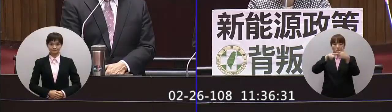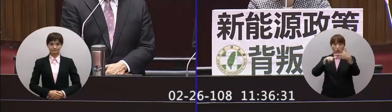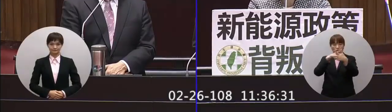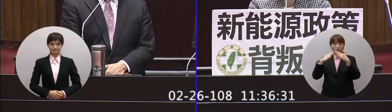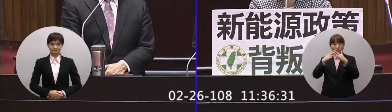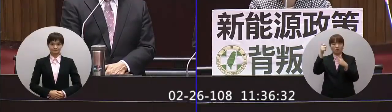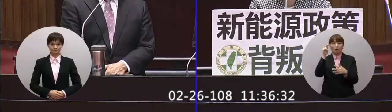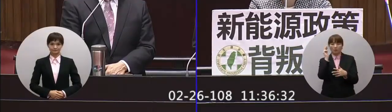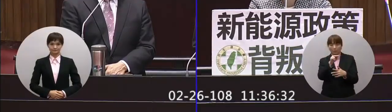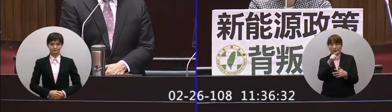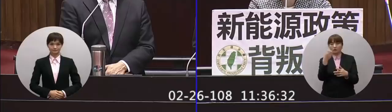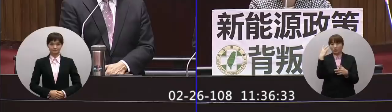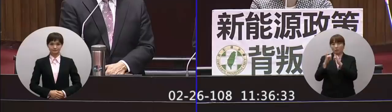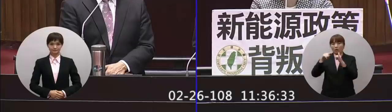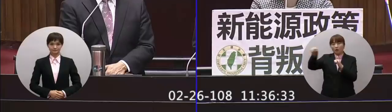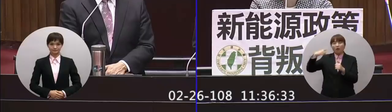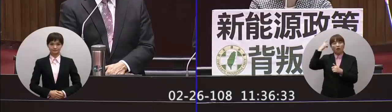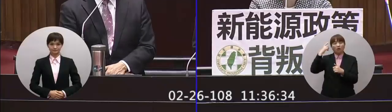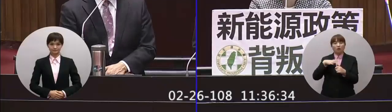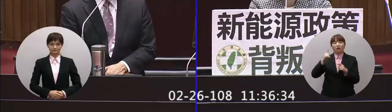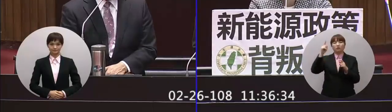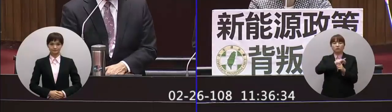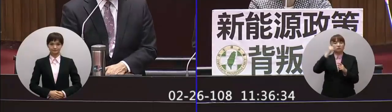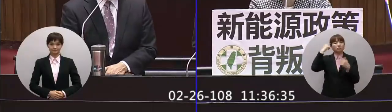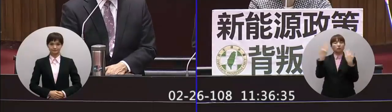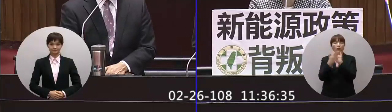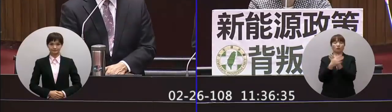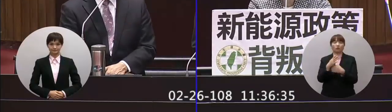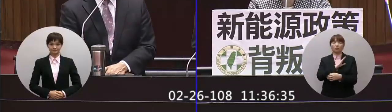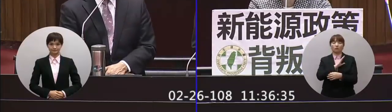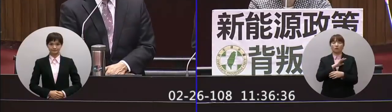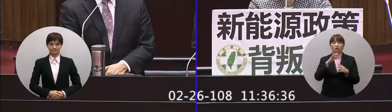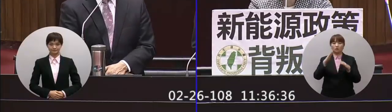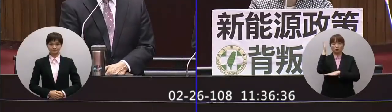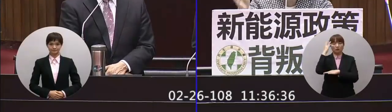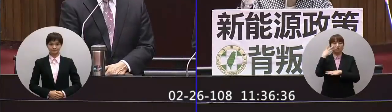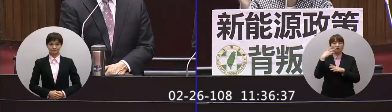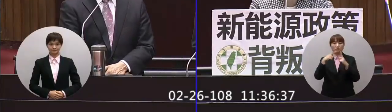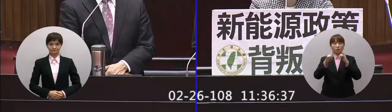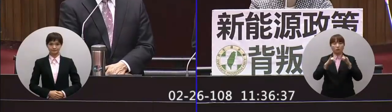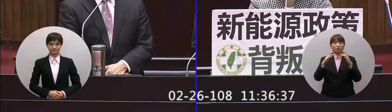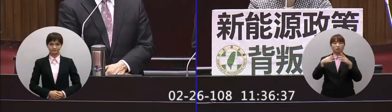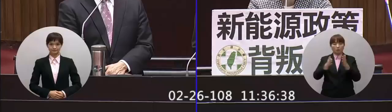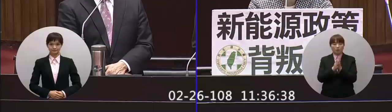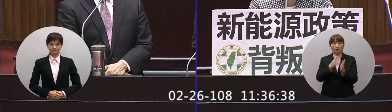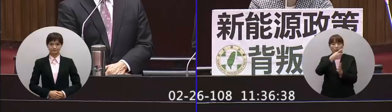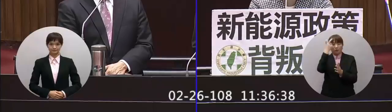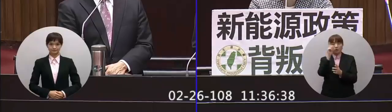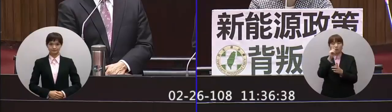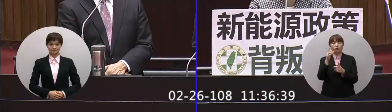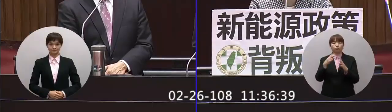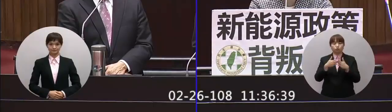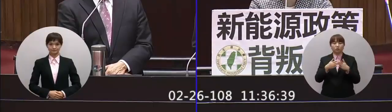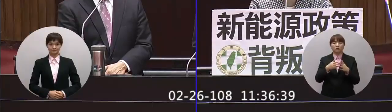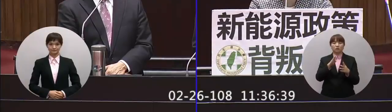长他是看到了最新的民意，所以他做出了修正。我觉得所有政治人物就是很务实，就像你刚刚自己提到的，不会，